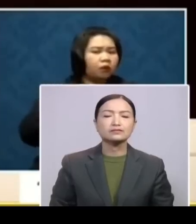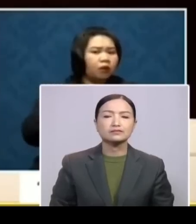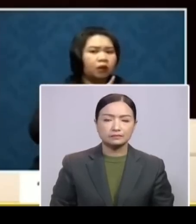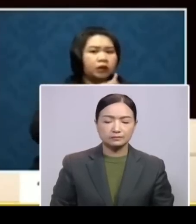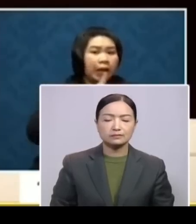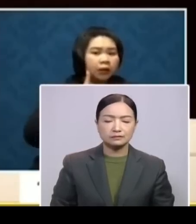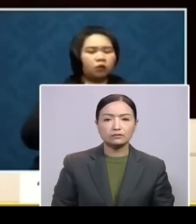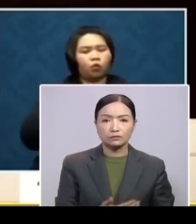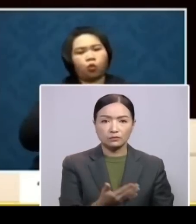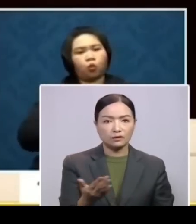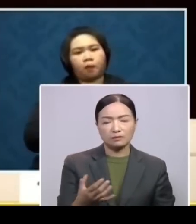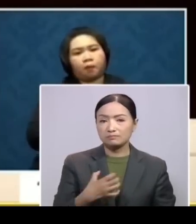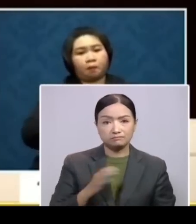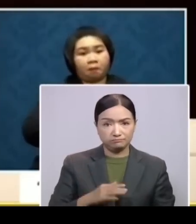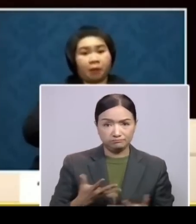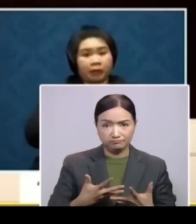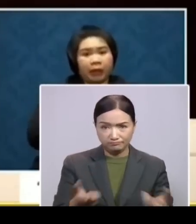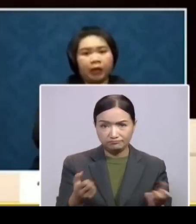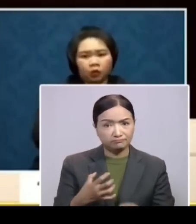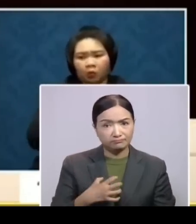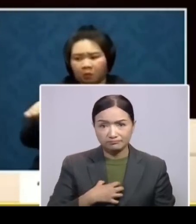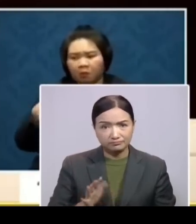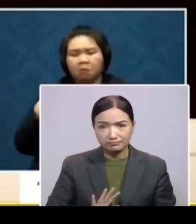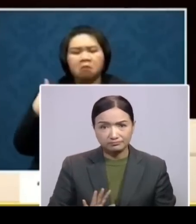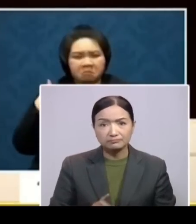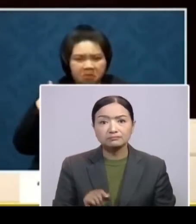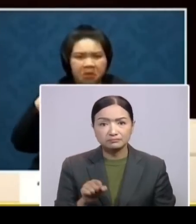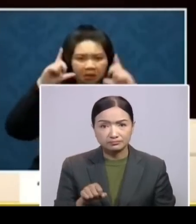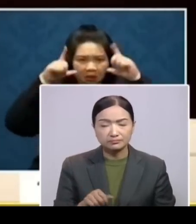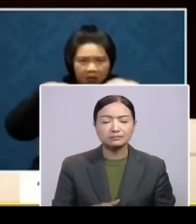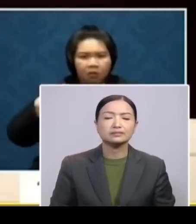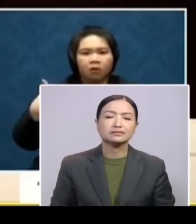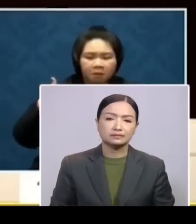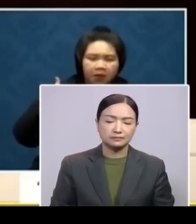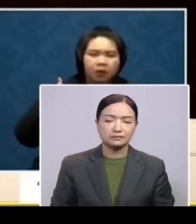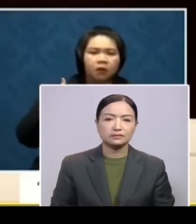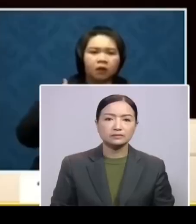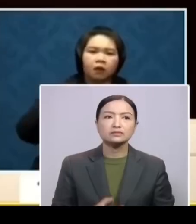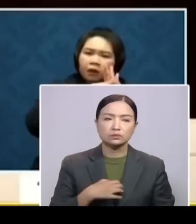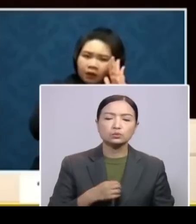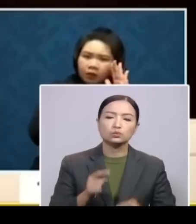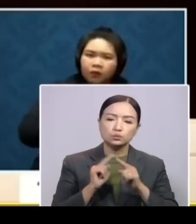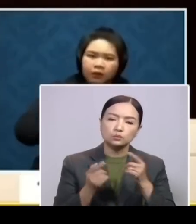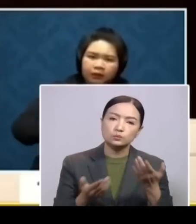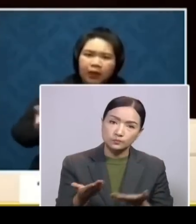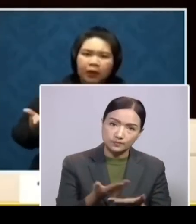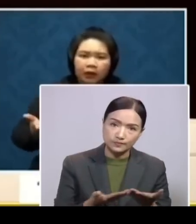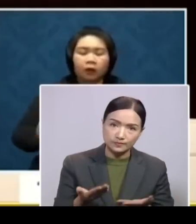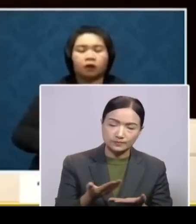นะครับทุกคนคงไม่อยากให้เกิดความเสียหายก็อยากจะหารือว่า